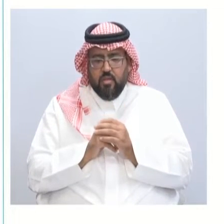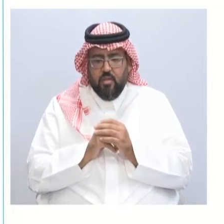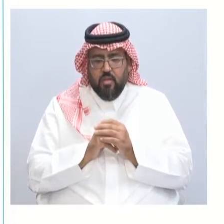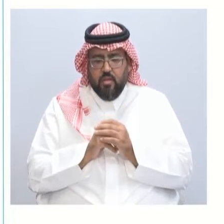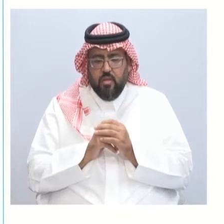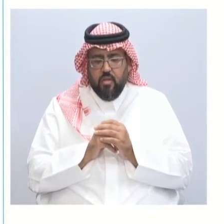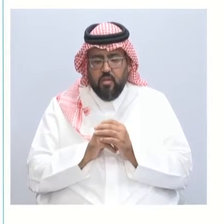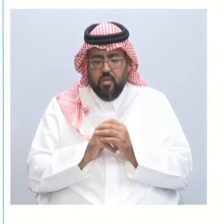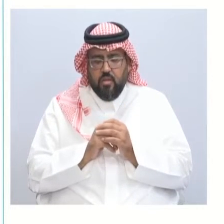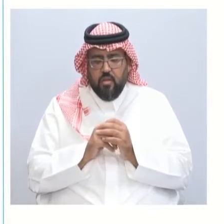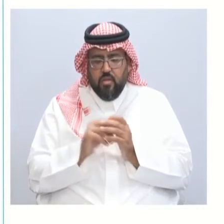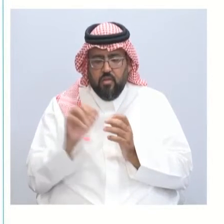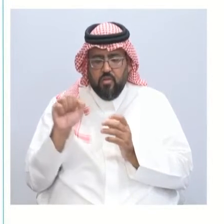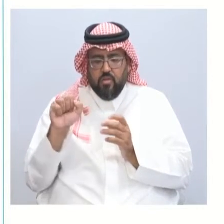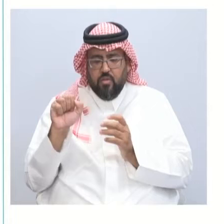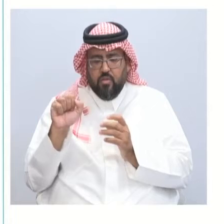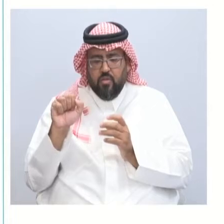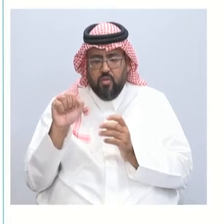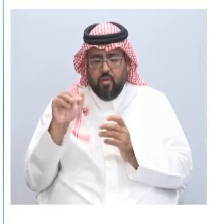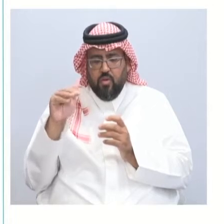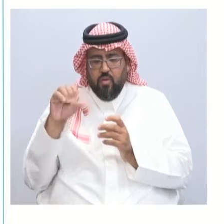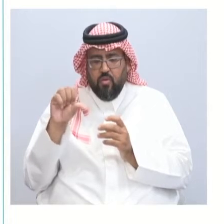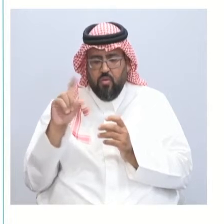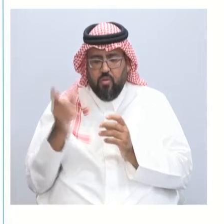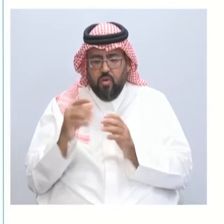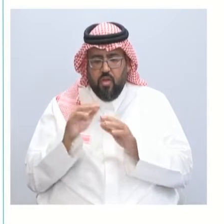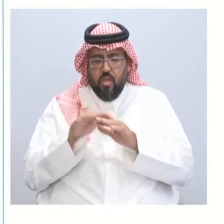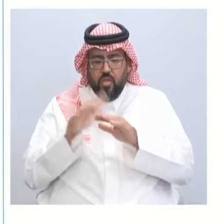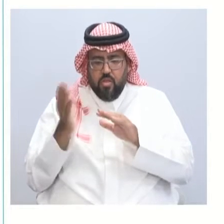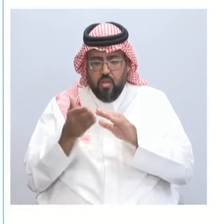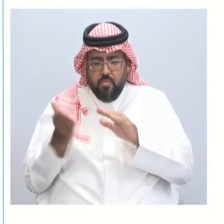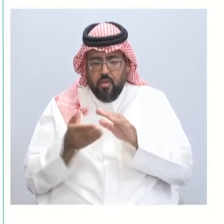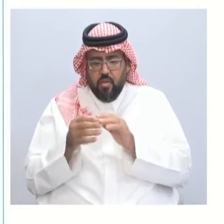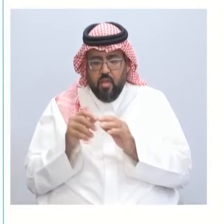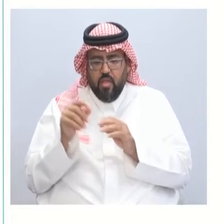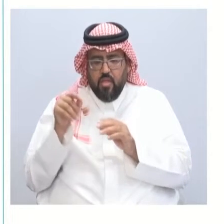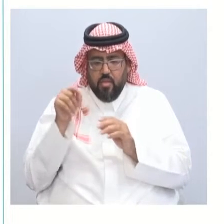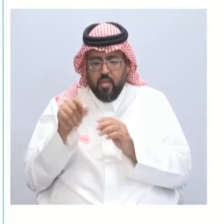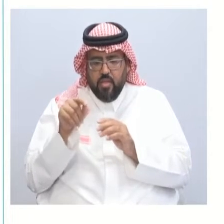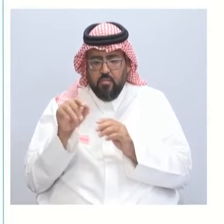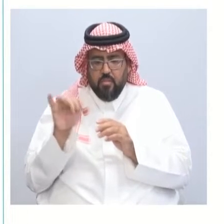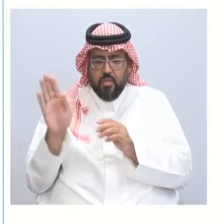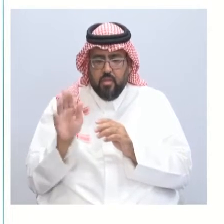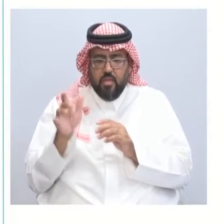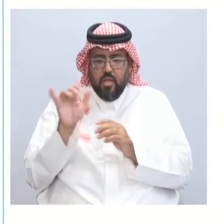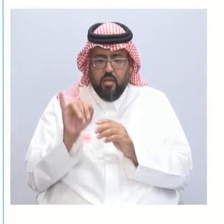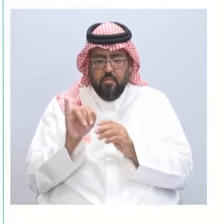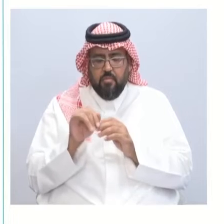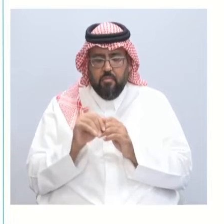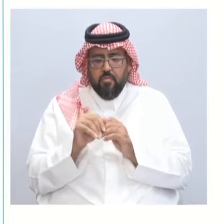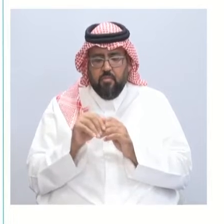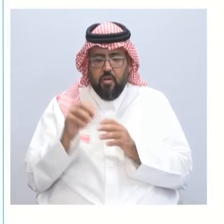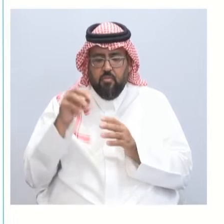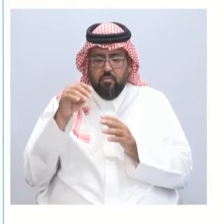الرسوبيه وهي صخور طبقيه ذات مسام يعني تعبر مياه